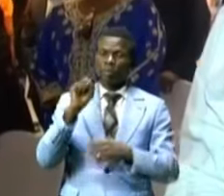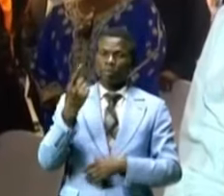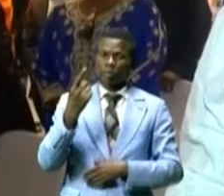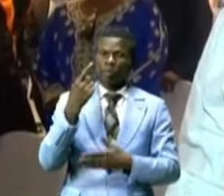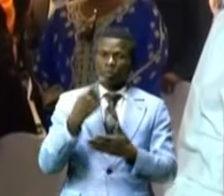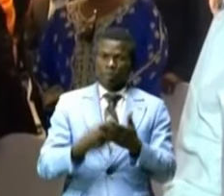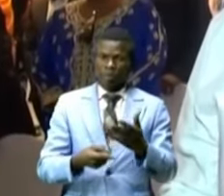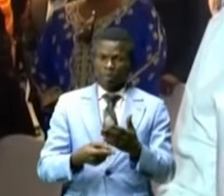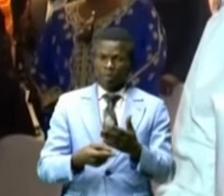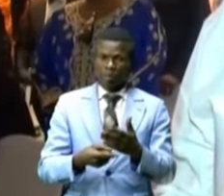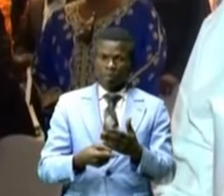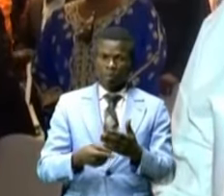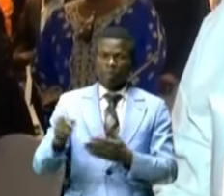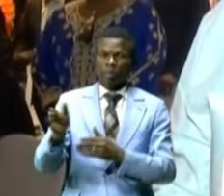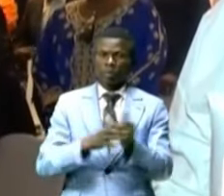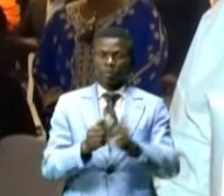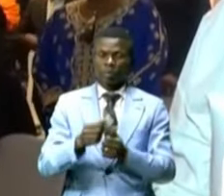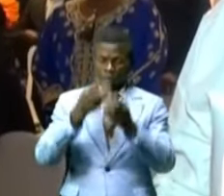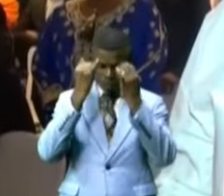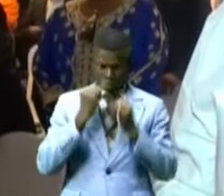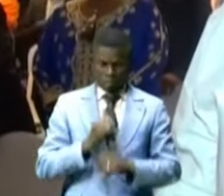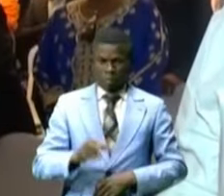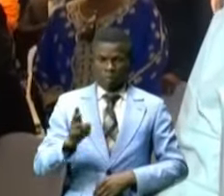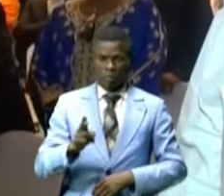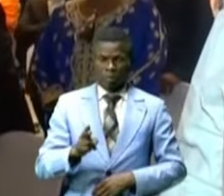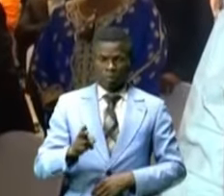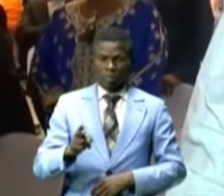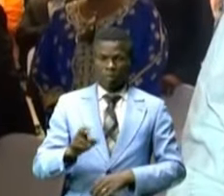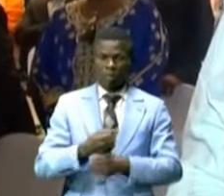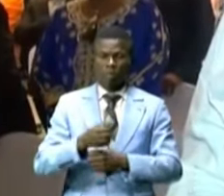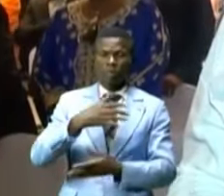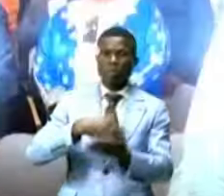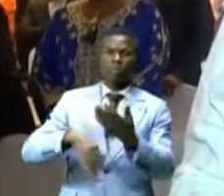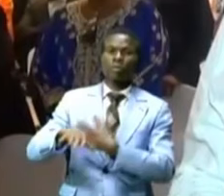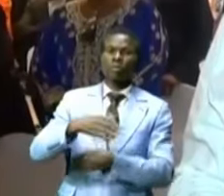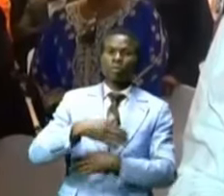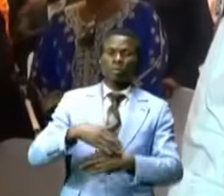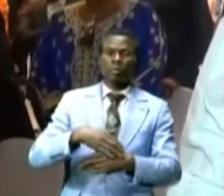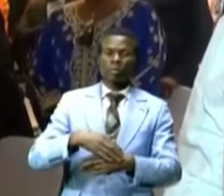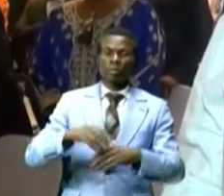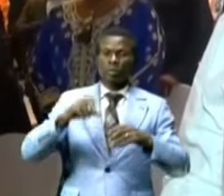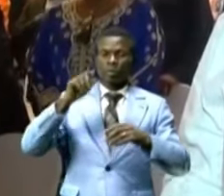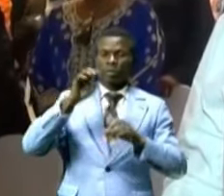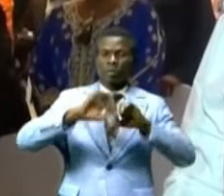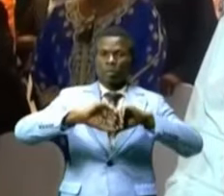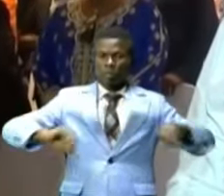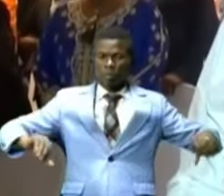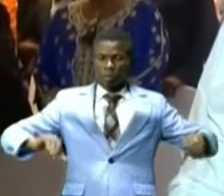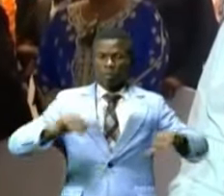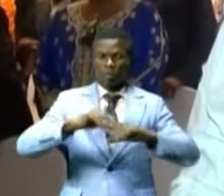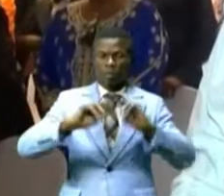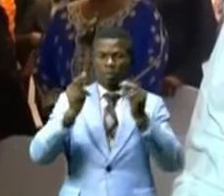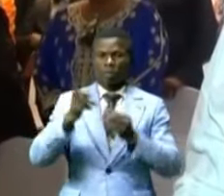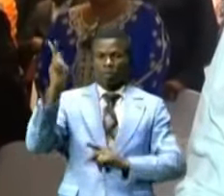de ternir son image et de semer le doute et division parmi la population.